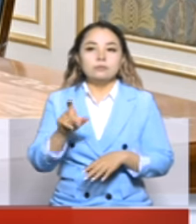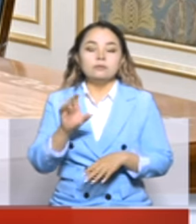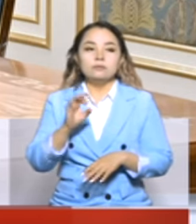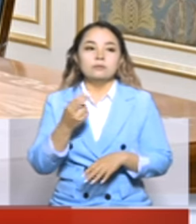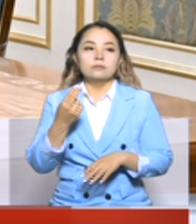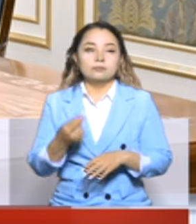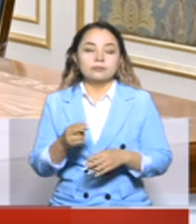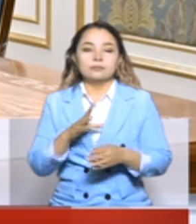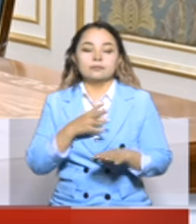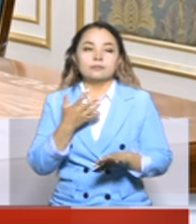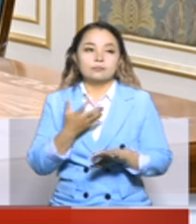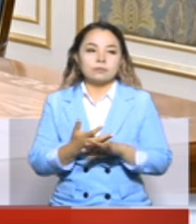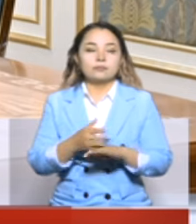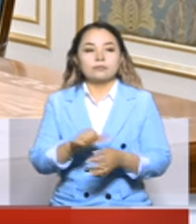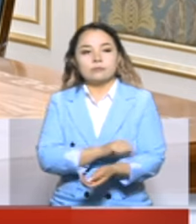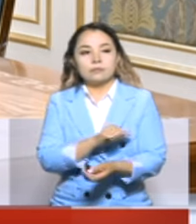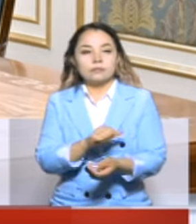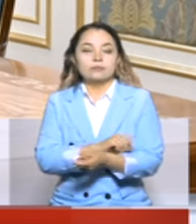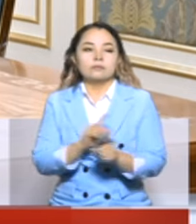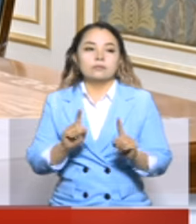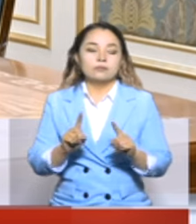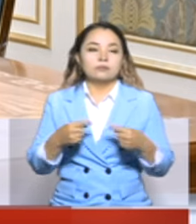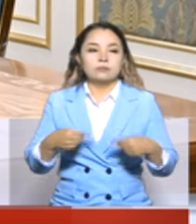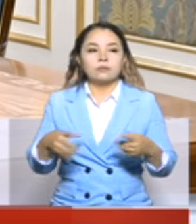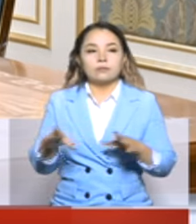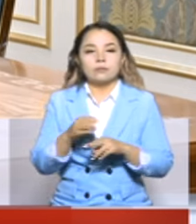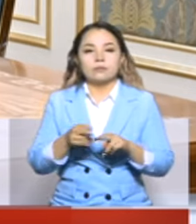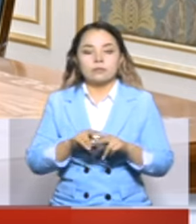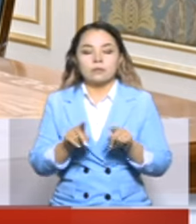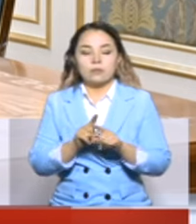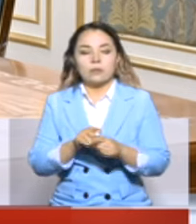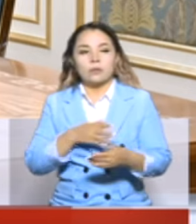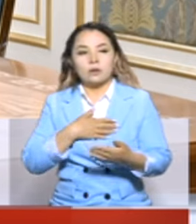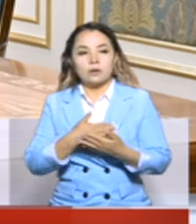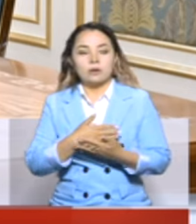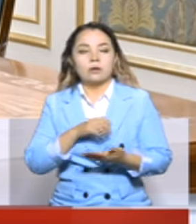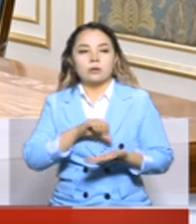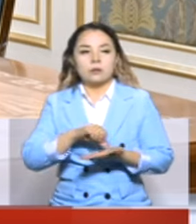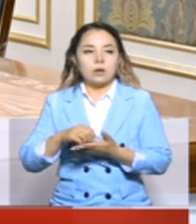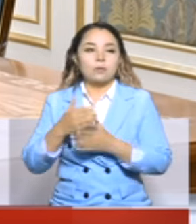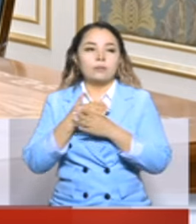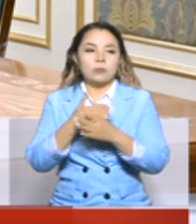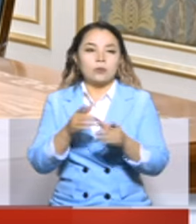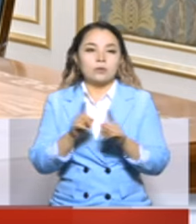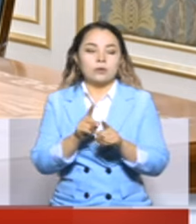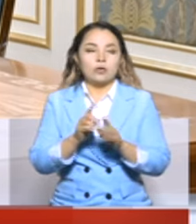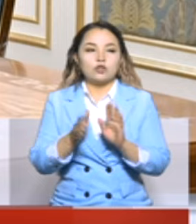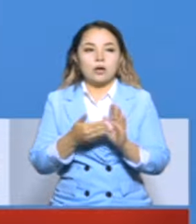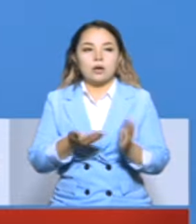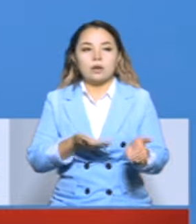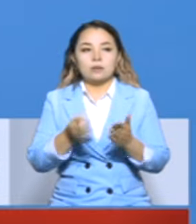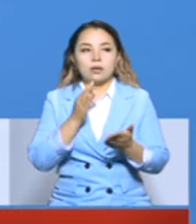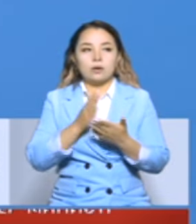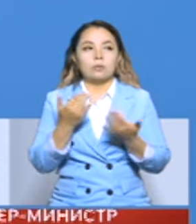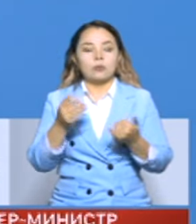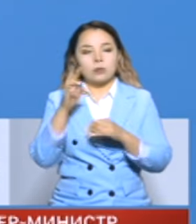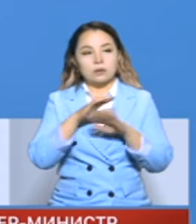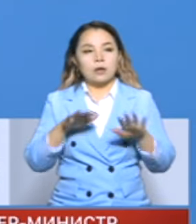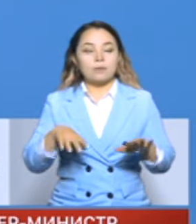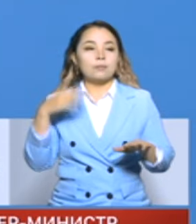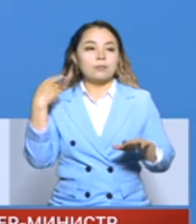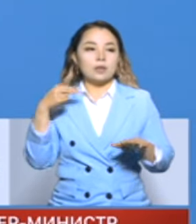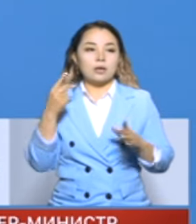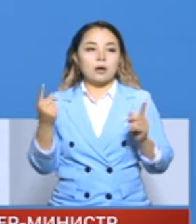кесел, нашақорлық, лудомания секілді дерттен сақтауға белсенді атсалысуға шақырды. Бүгін ел